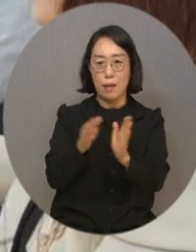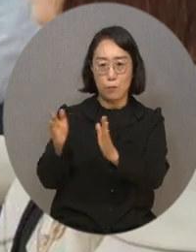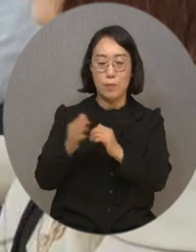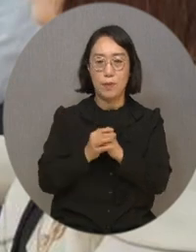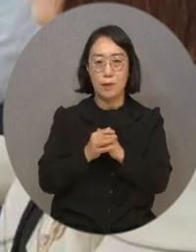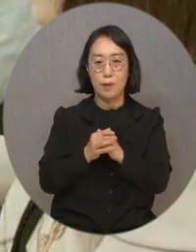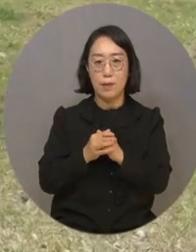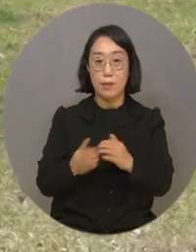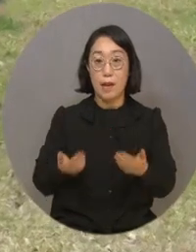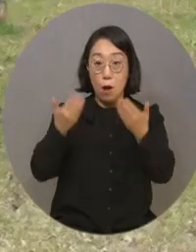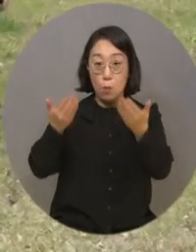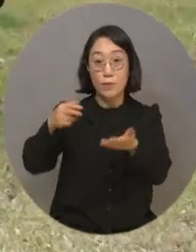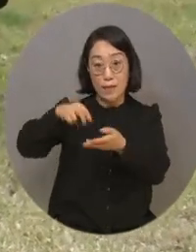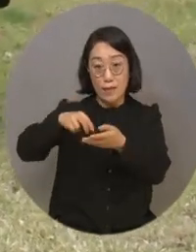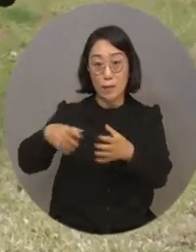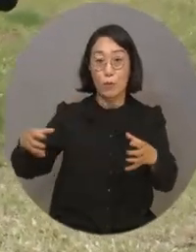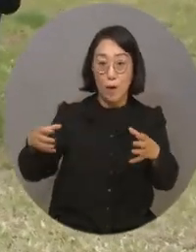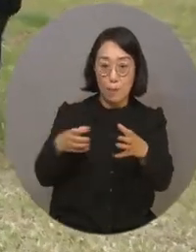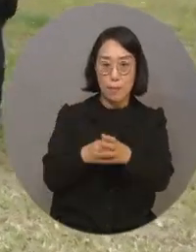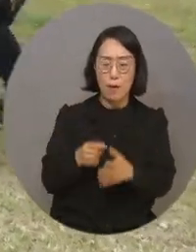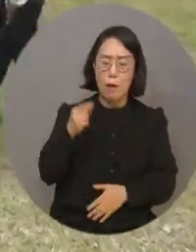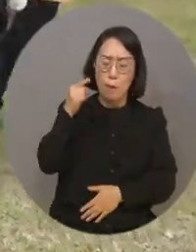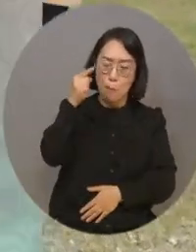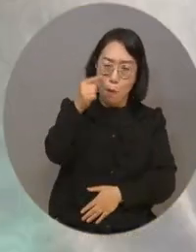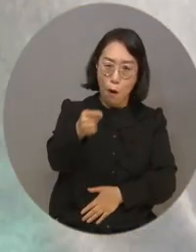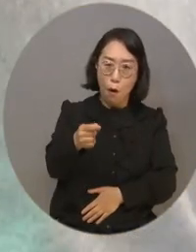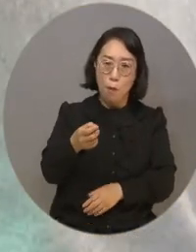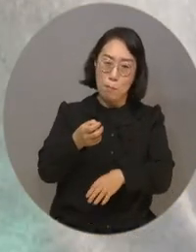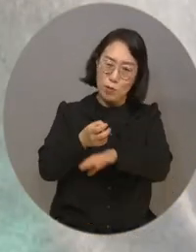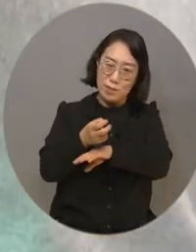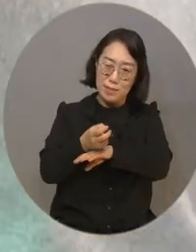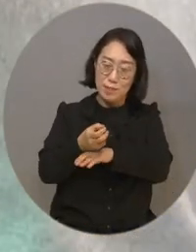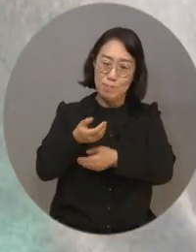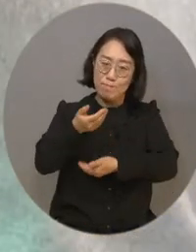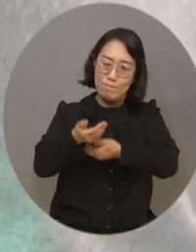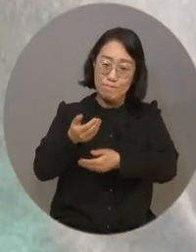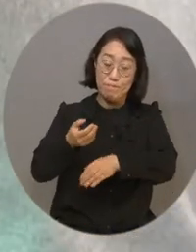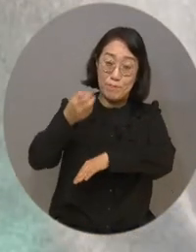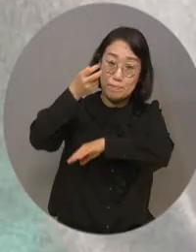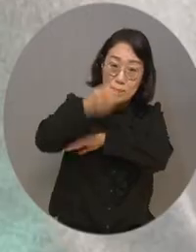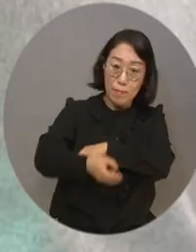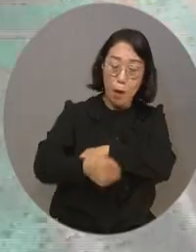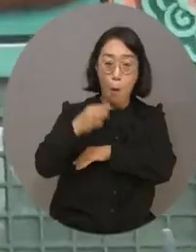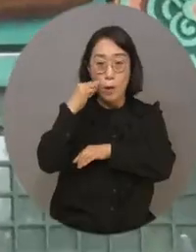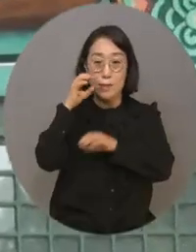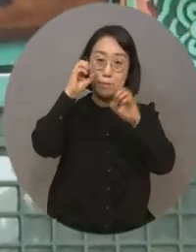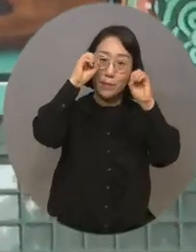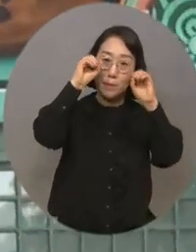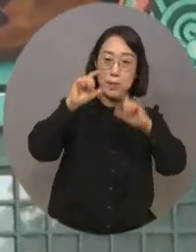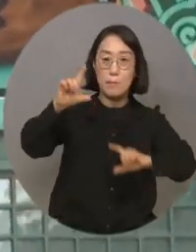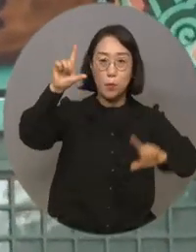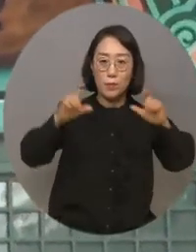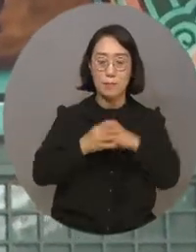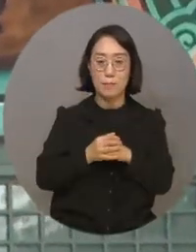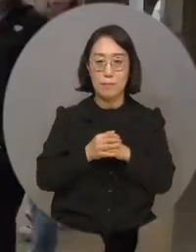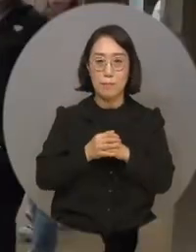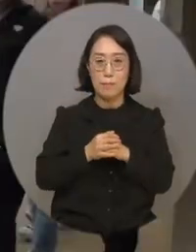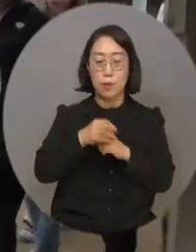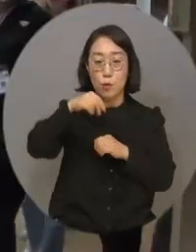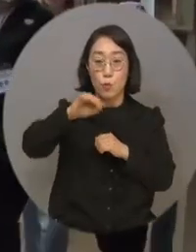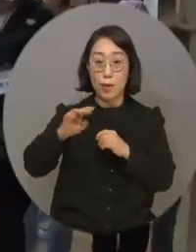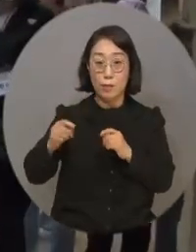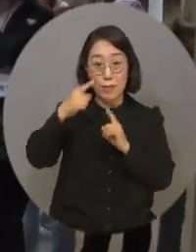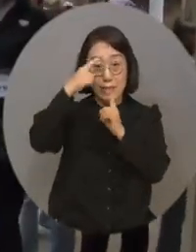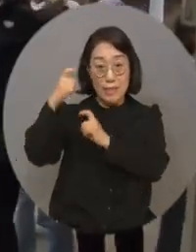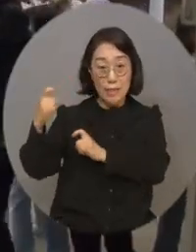자원봉사센터도 함께했습니다. 먼 길을 어른들과 함께한 어린이들의 눈은 호기심 가득한 모습입니다. 유관순 열사